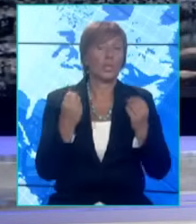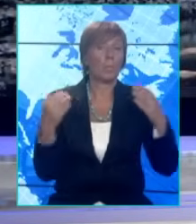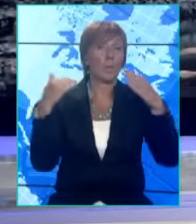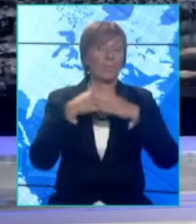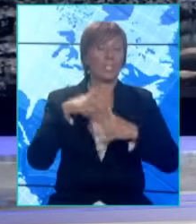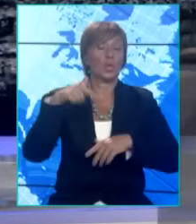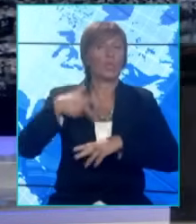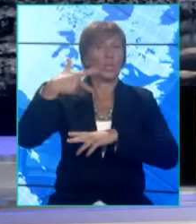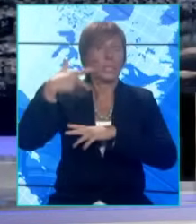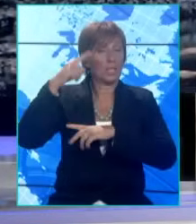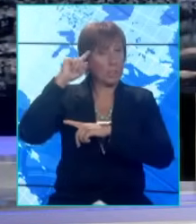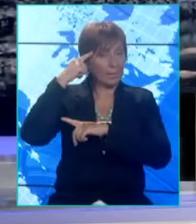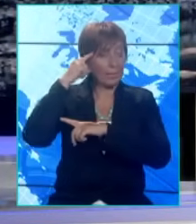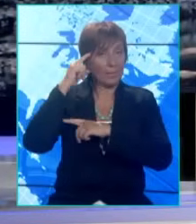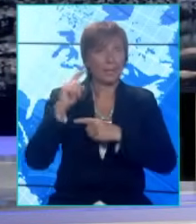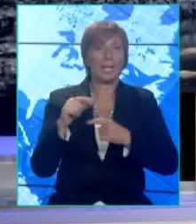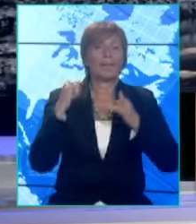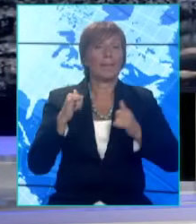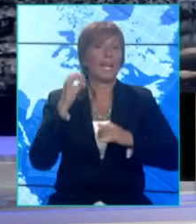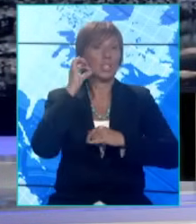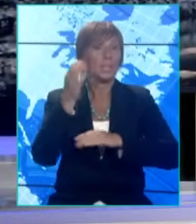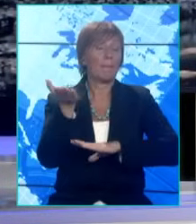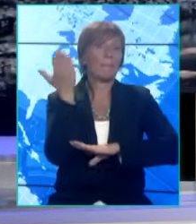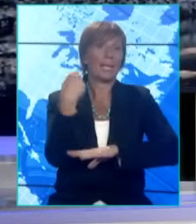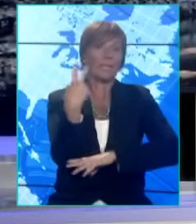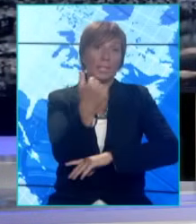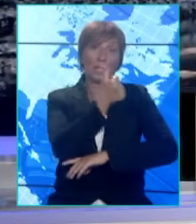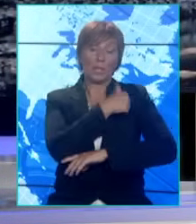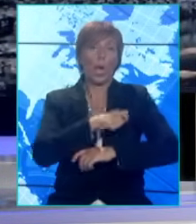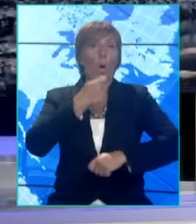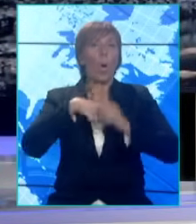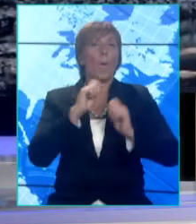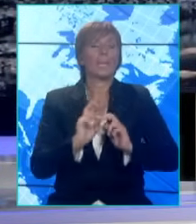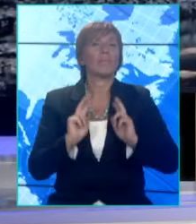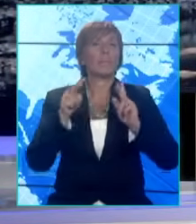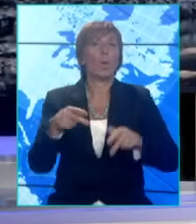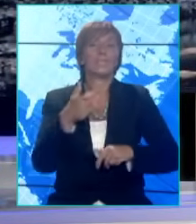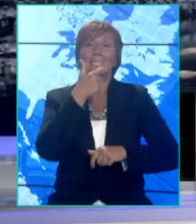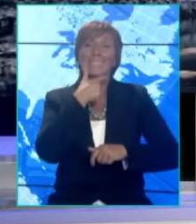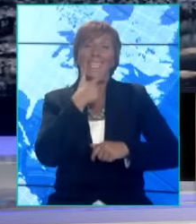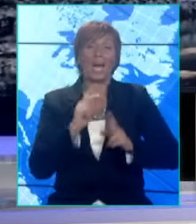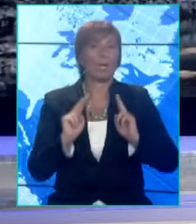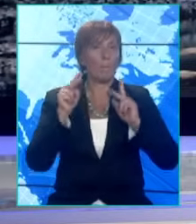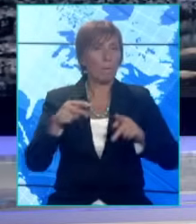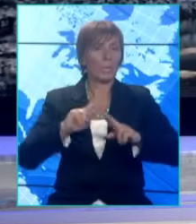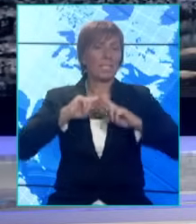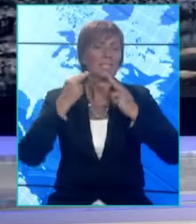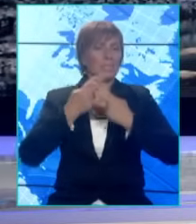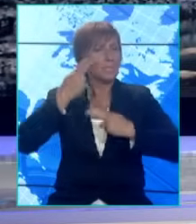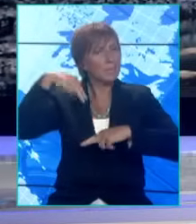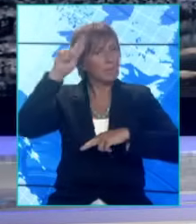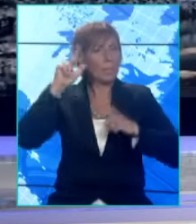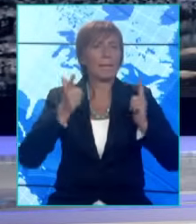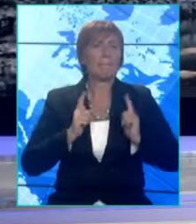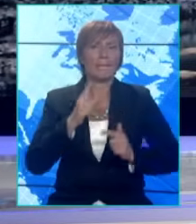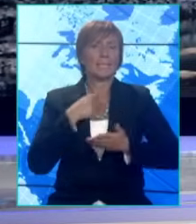Dobroveče, ovo je treći dnevnik federalne televizije. Na današnji dan prije 20 godina obnovljen je Mostarski stari most, svjetski spomenik